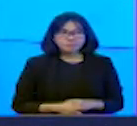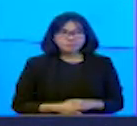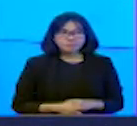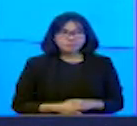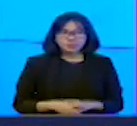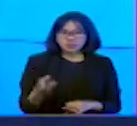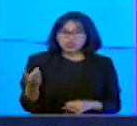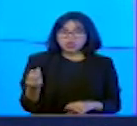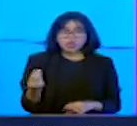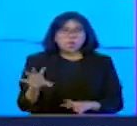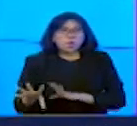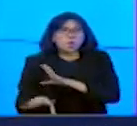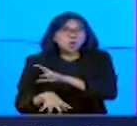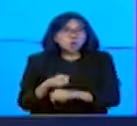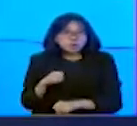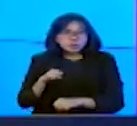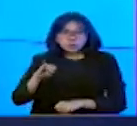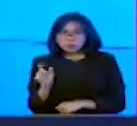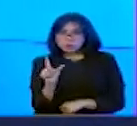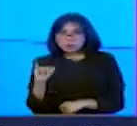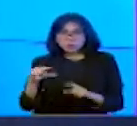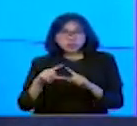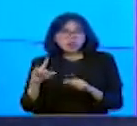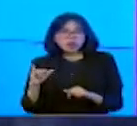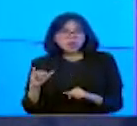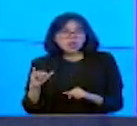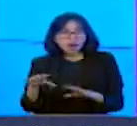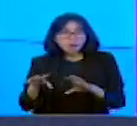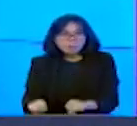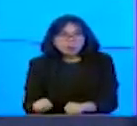Korupsi hak masyarakat yang dilakukan Juliari Batubara menjadi aib pemerintah.